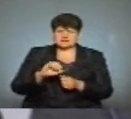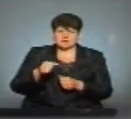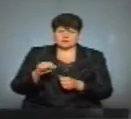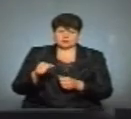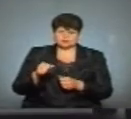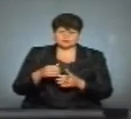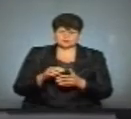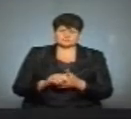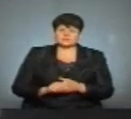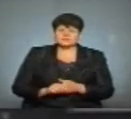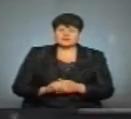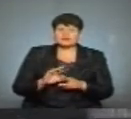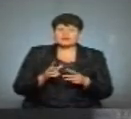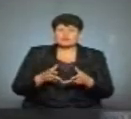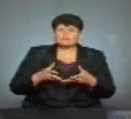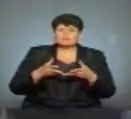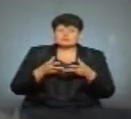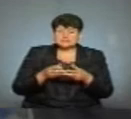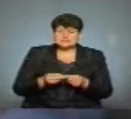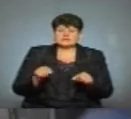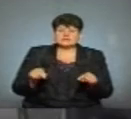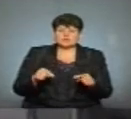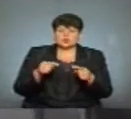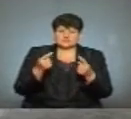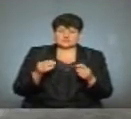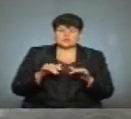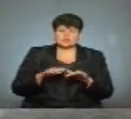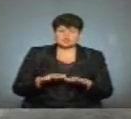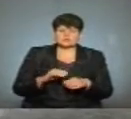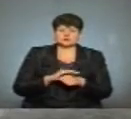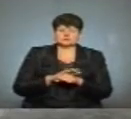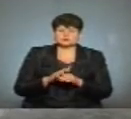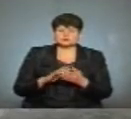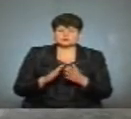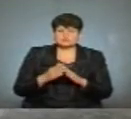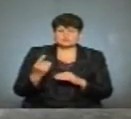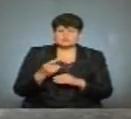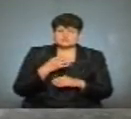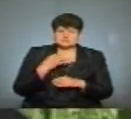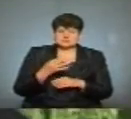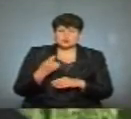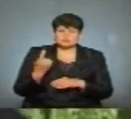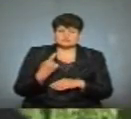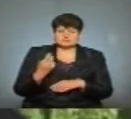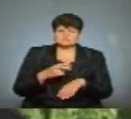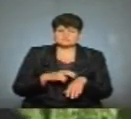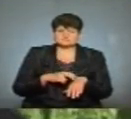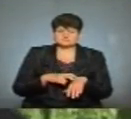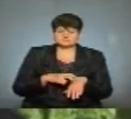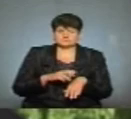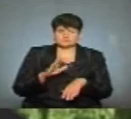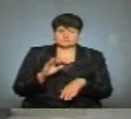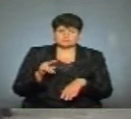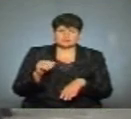засобами. Як вплине відновлення руху громадського транспорту на ковід-ситуацію в області, прокоментував обласний епідеміолог Володимир